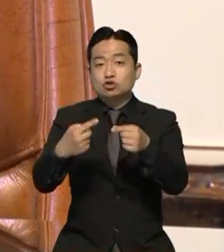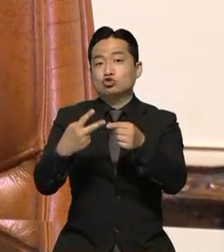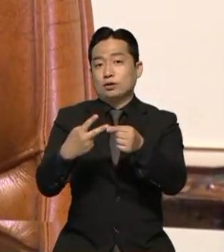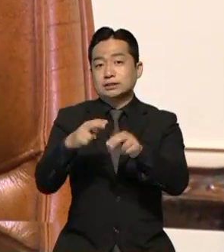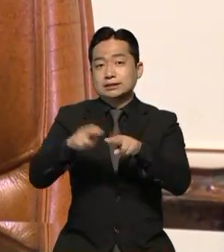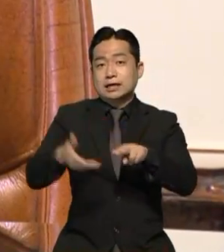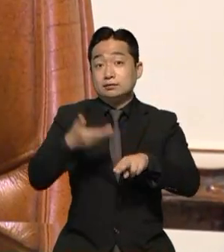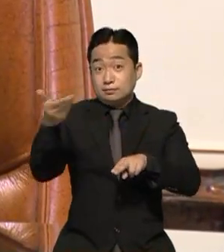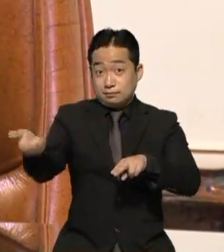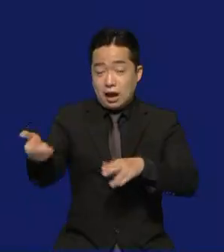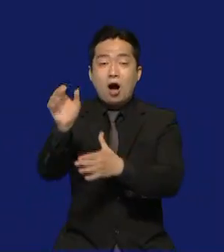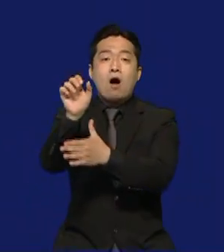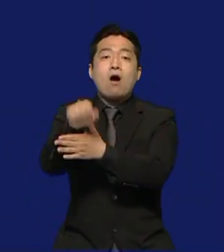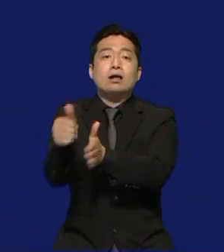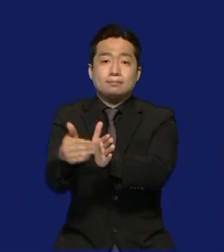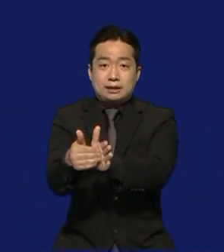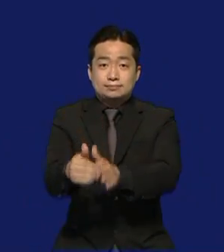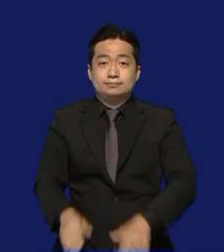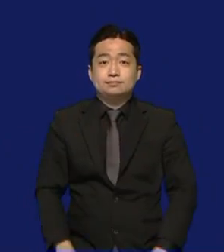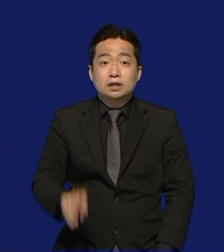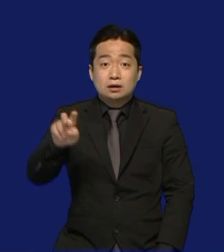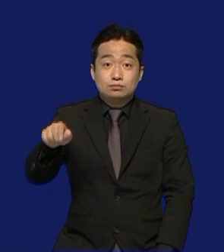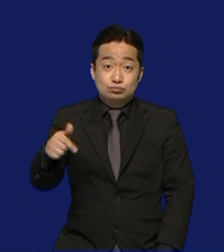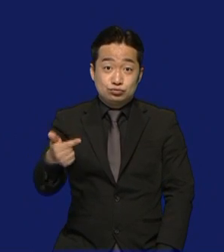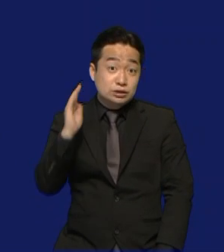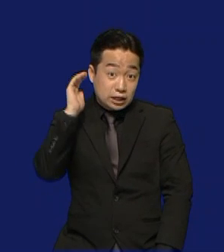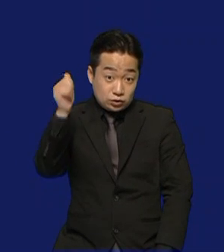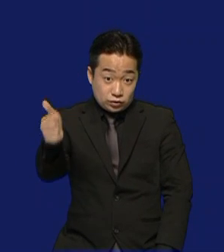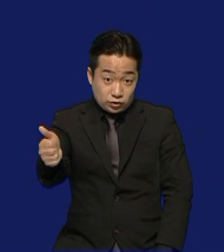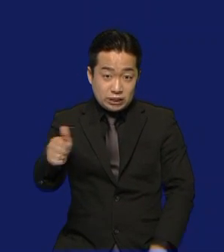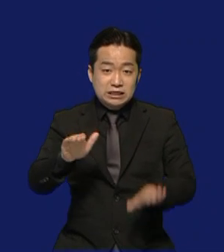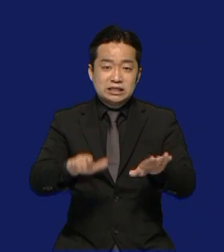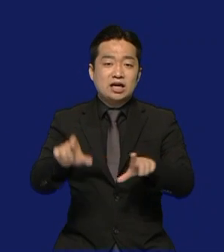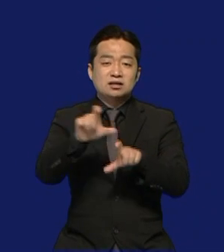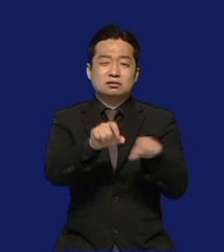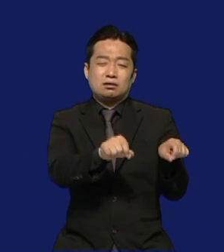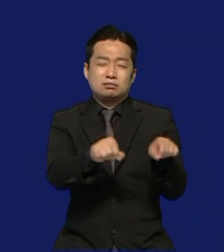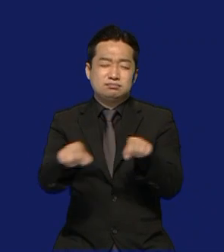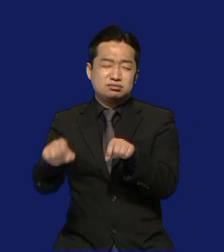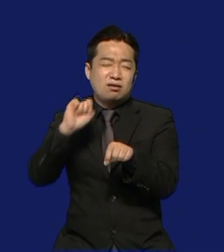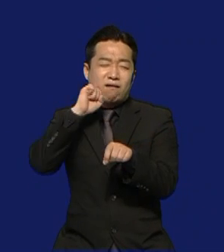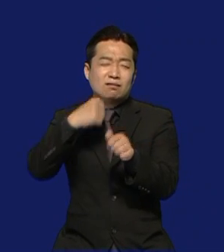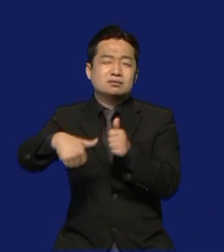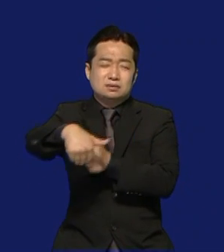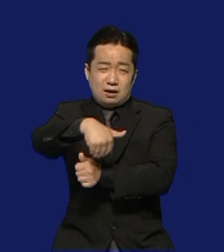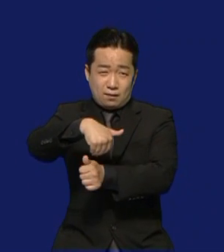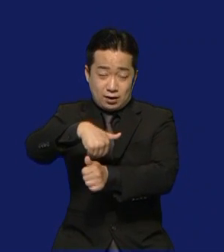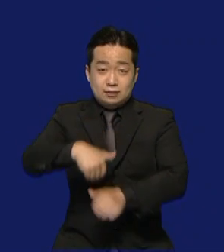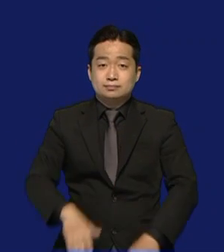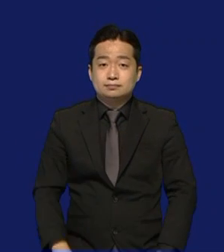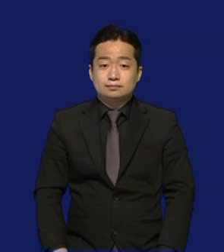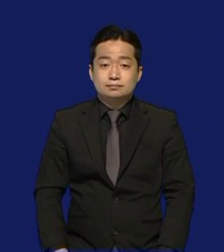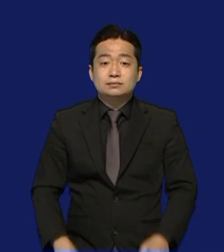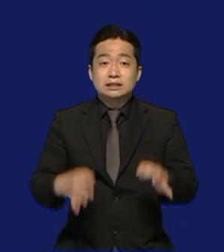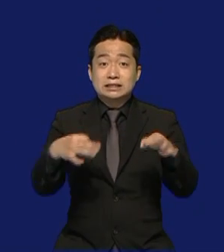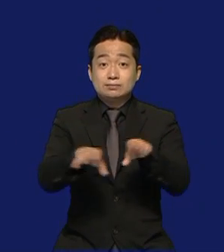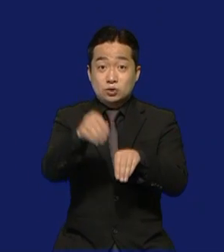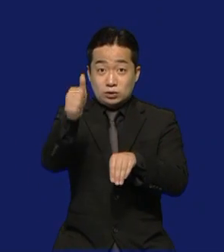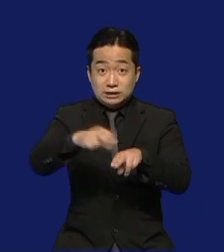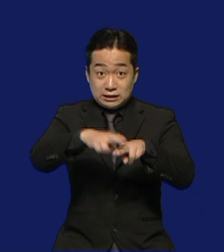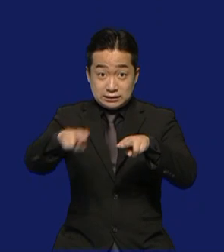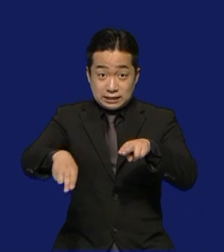사직서가 수리됐습니다. 문재인 대통령은 이제는 더 미루기 어려운 상황이 됐다며 김 총장